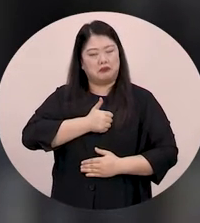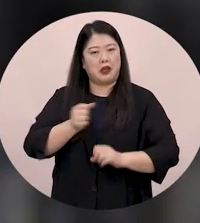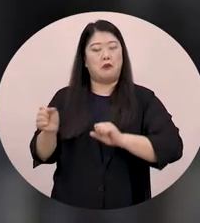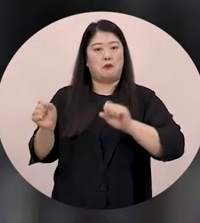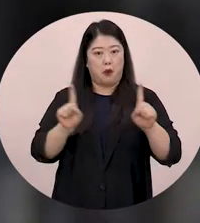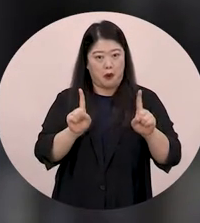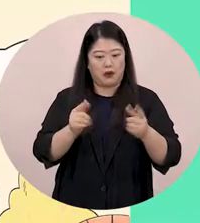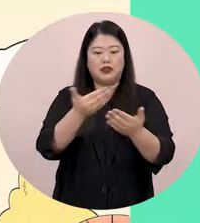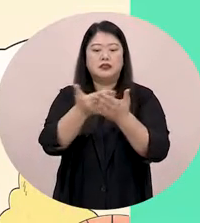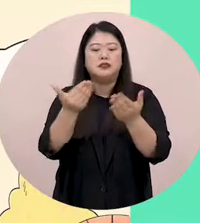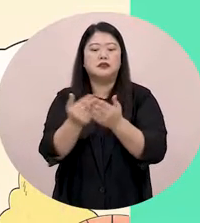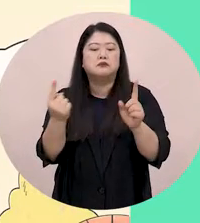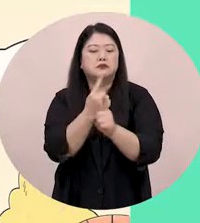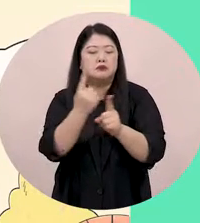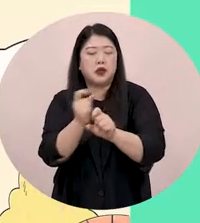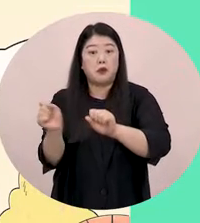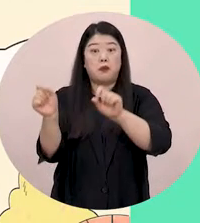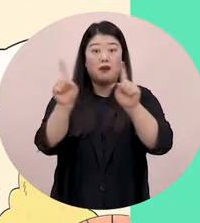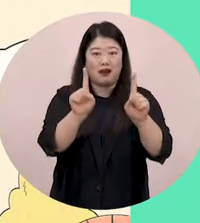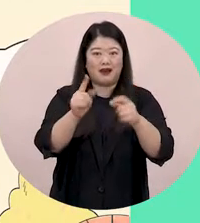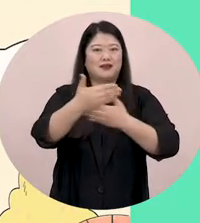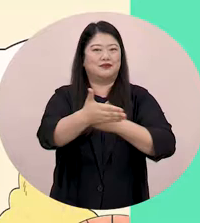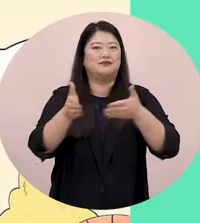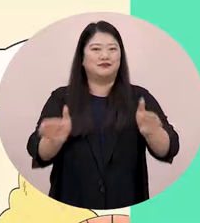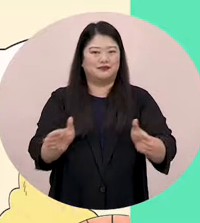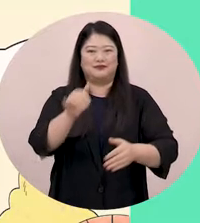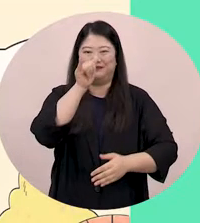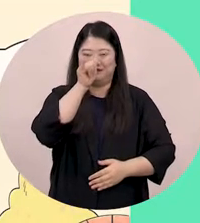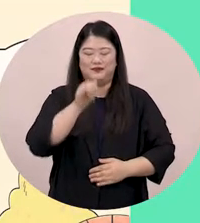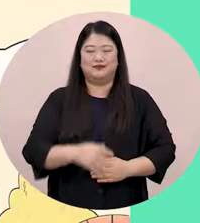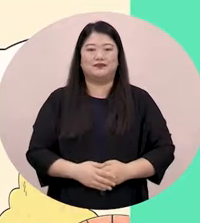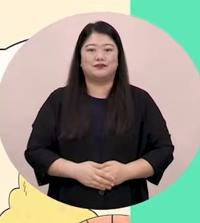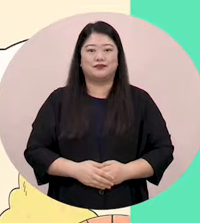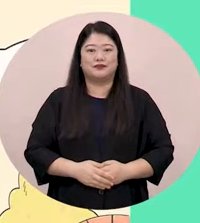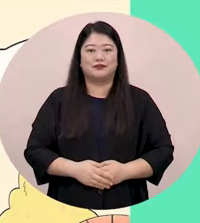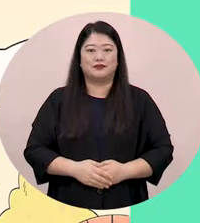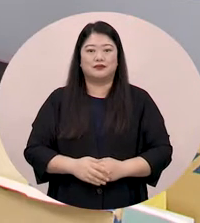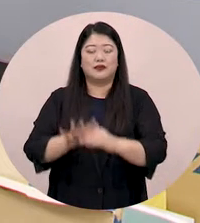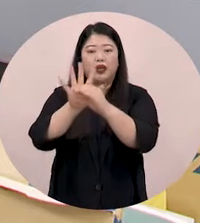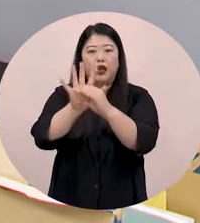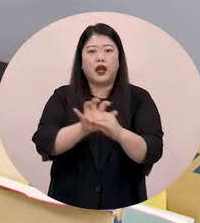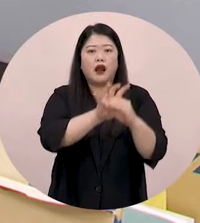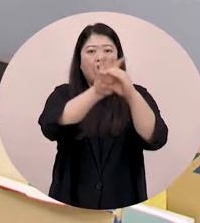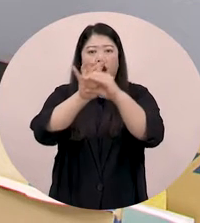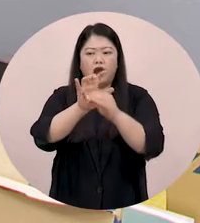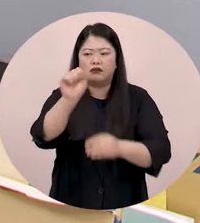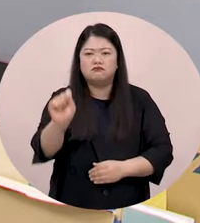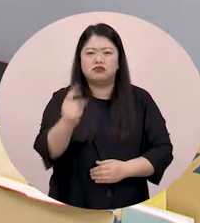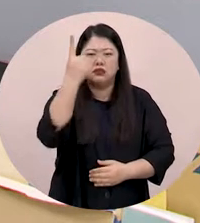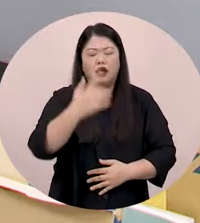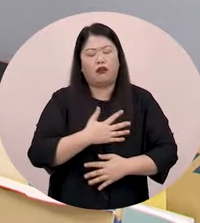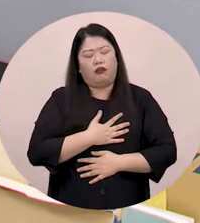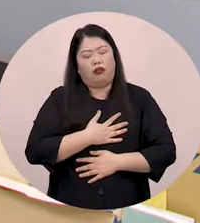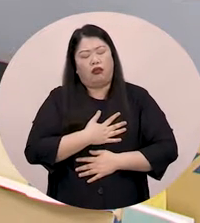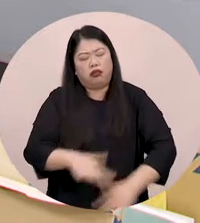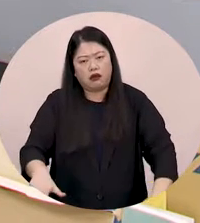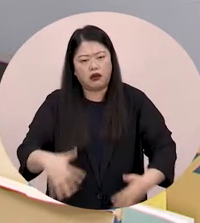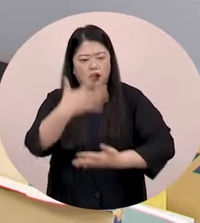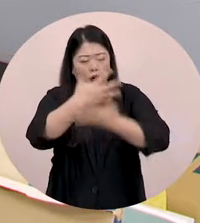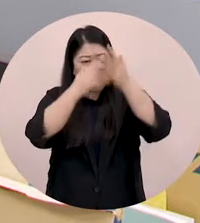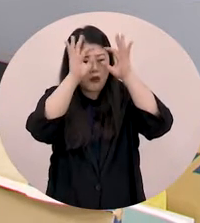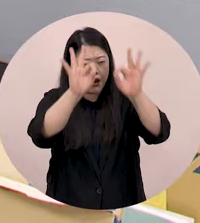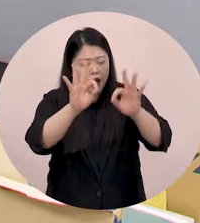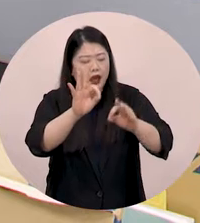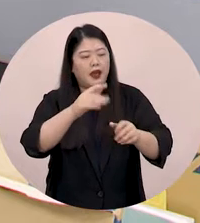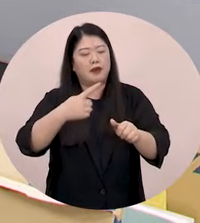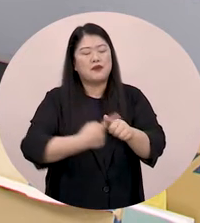자신감 찾기, 그림으로 치유받기 등의 강좌가 준비되어 있습니다. 코로나19로 지친 국민들을 위해 영화로